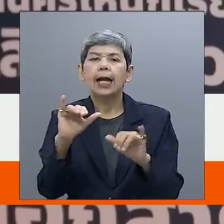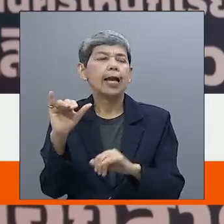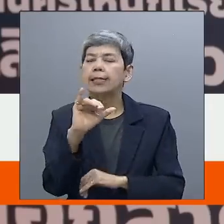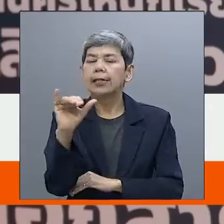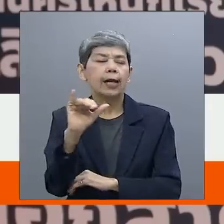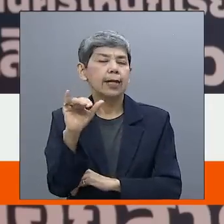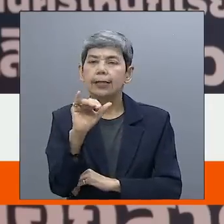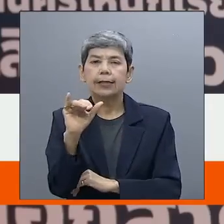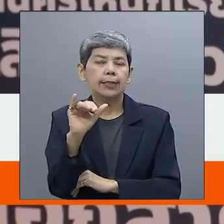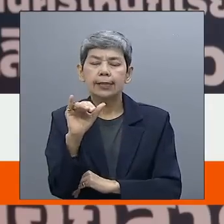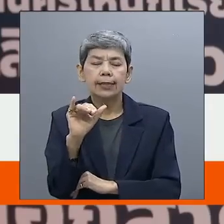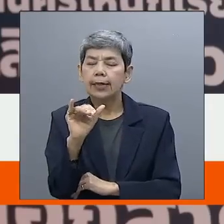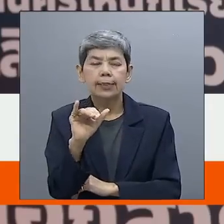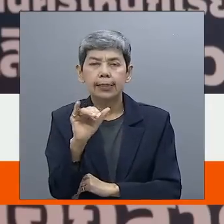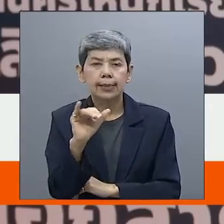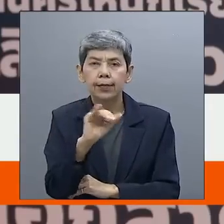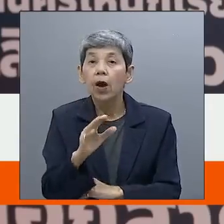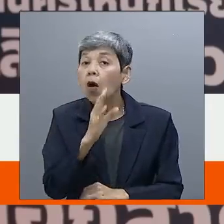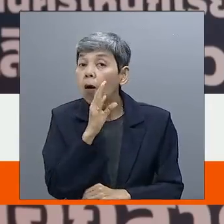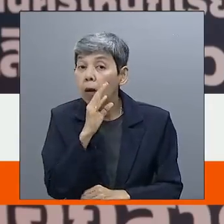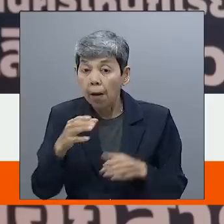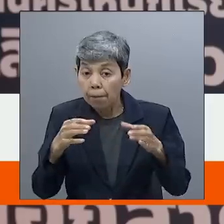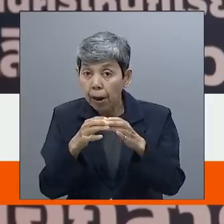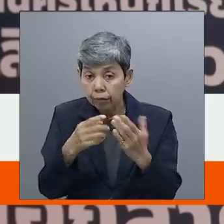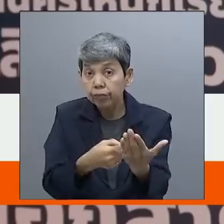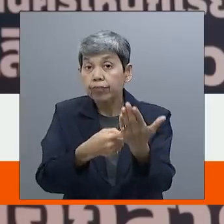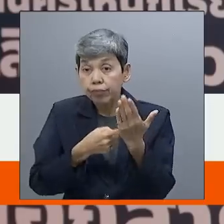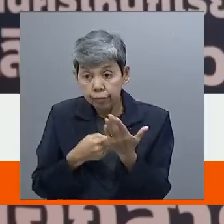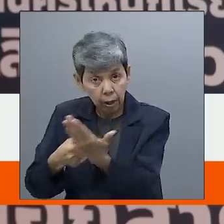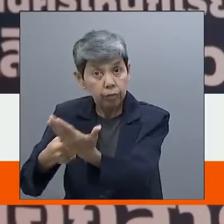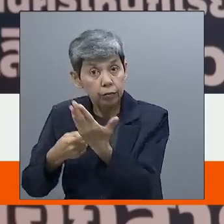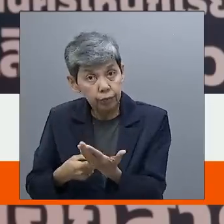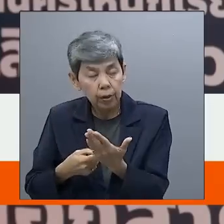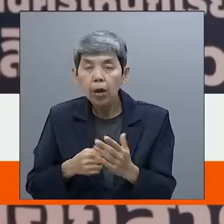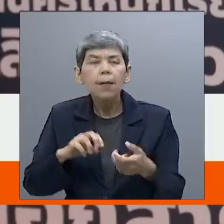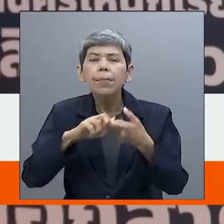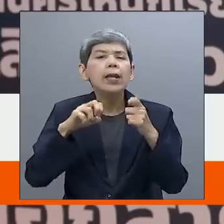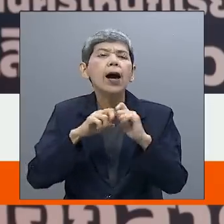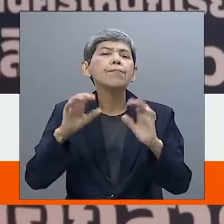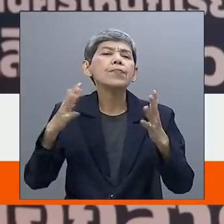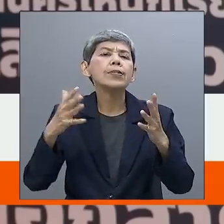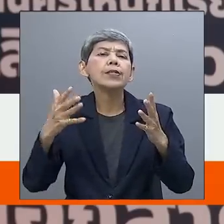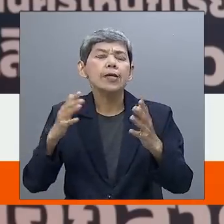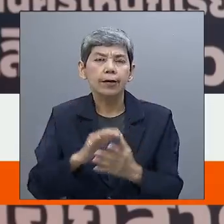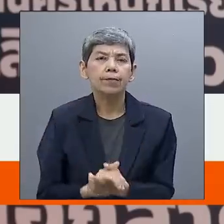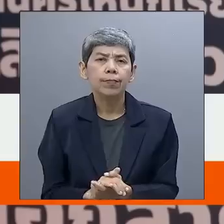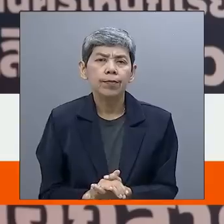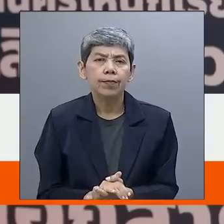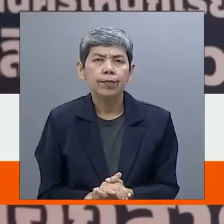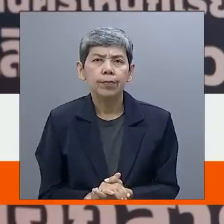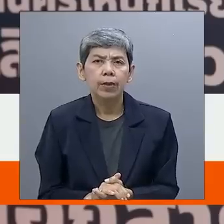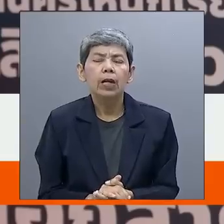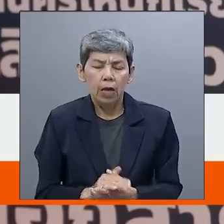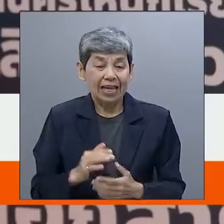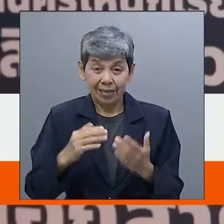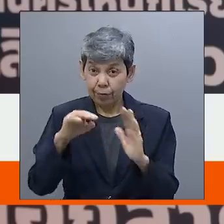ยังครับ น่าจะยังแต่ว่าถ้าเกิดมีพรรคไหนเสนอขึ้นมาพูดคุยก็คงไม่ได้มีปัญหาอะไรนะครับหลักวาระพรุ่งนี้ก็